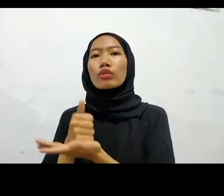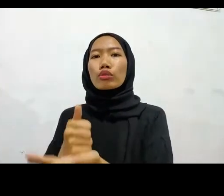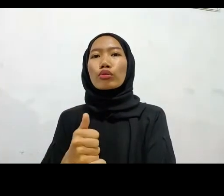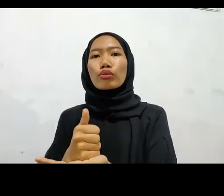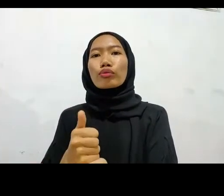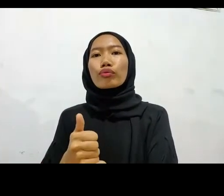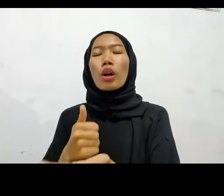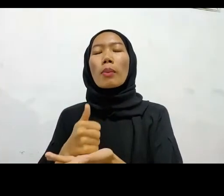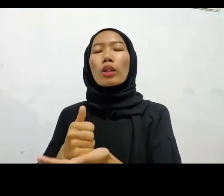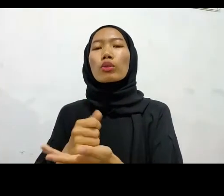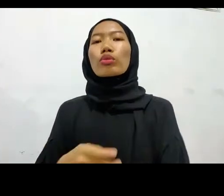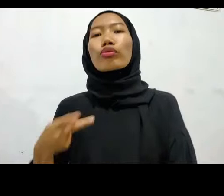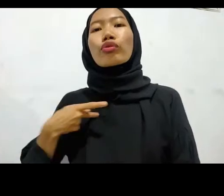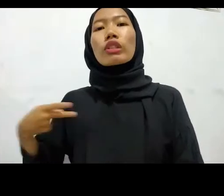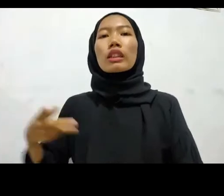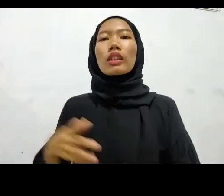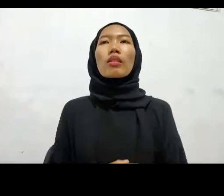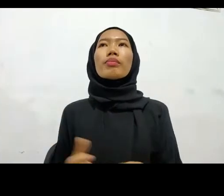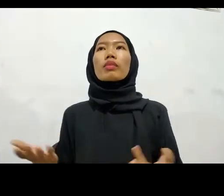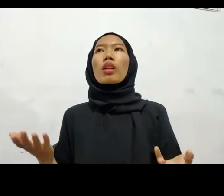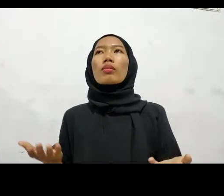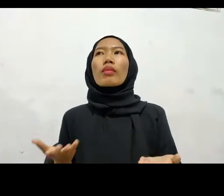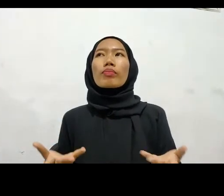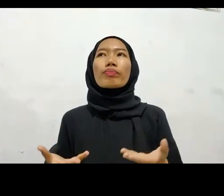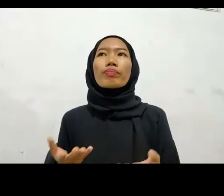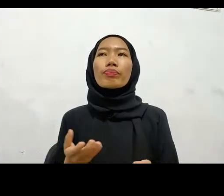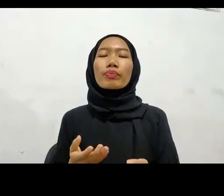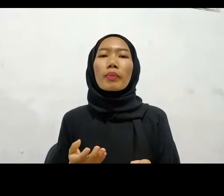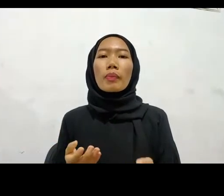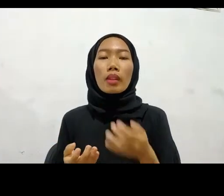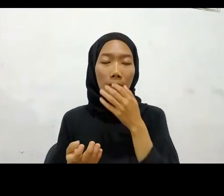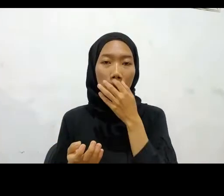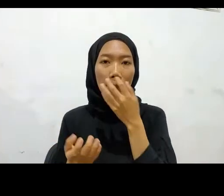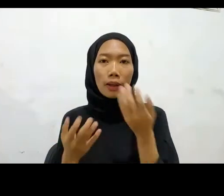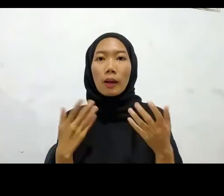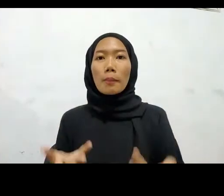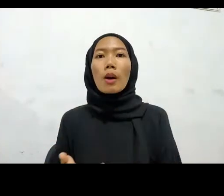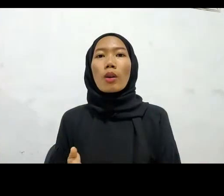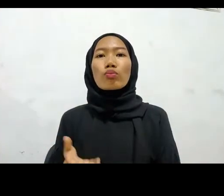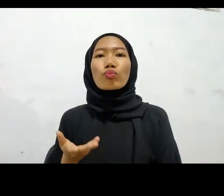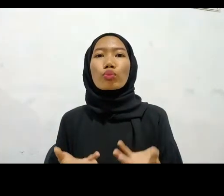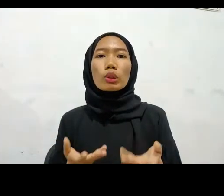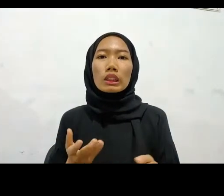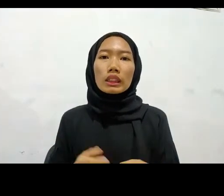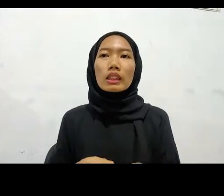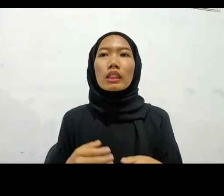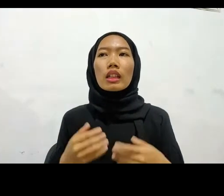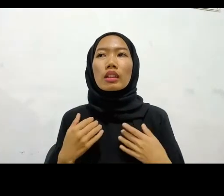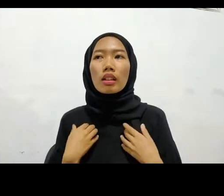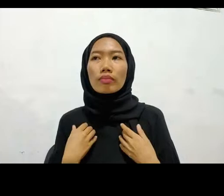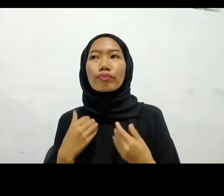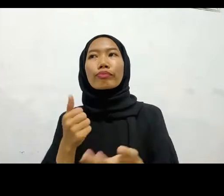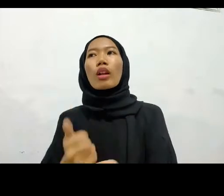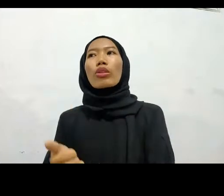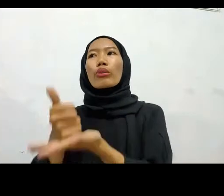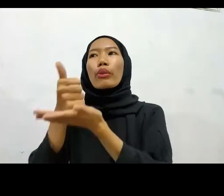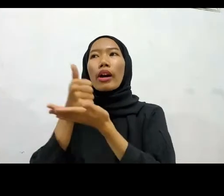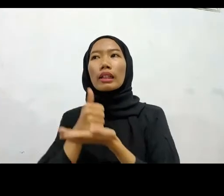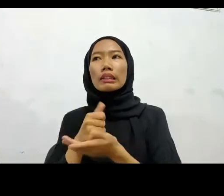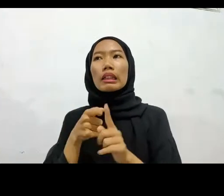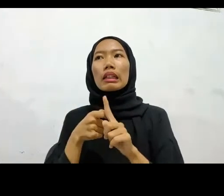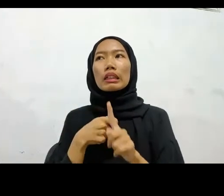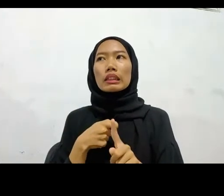Dinas Kesehatan juga bisa mengupayakan untuk bisa membantu atau mengcover